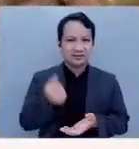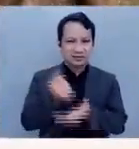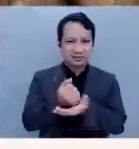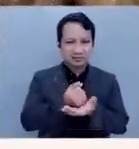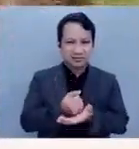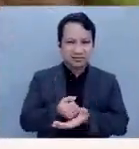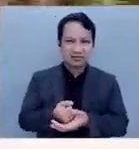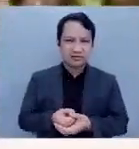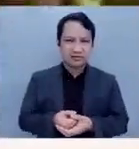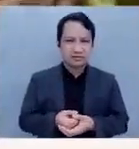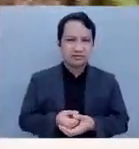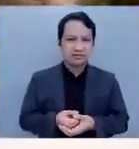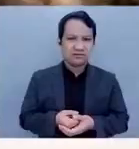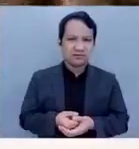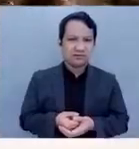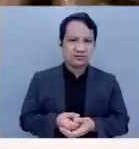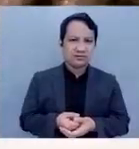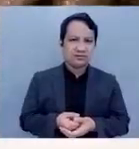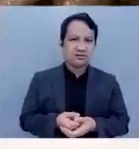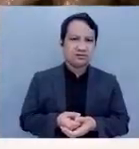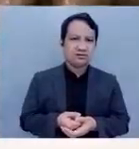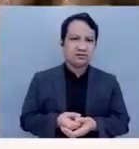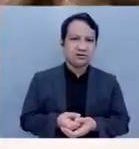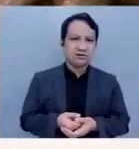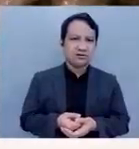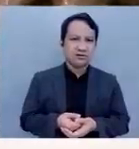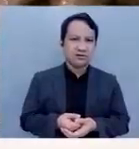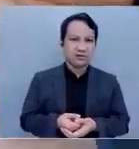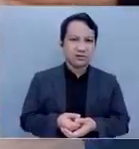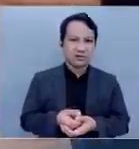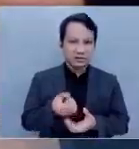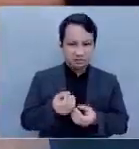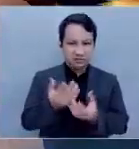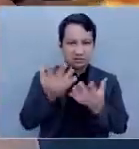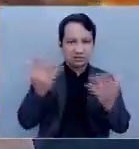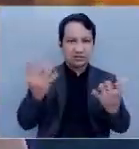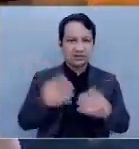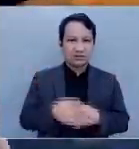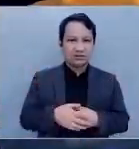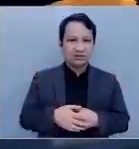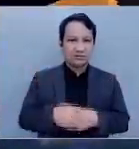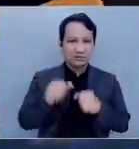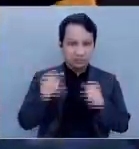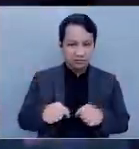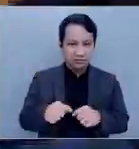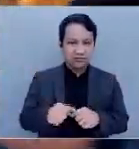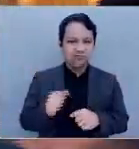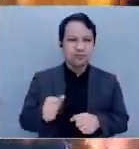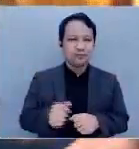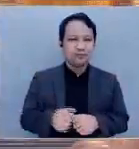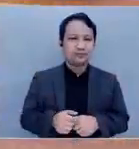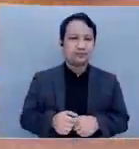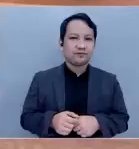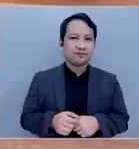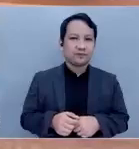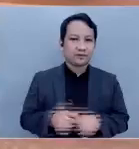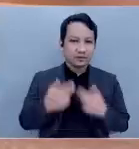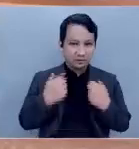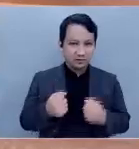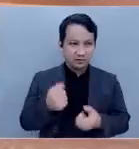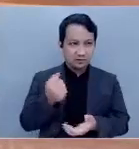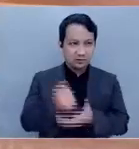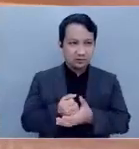bawang? Ako din. Kasi masyadong mag-aamoy eh. Pero pwede pa, diba? Pwede pa. Tsaka healthy din yun. Healthy din